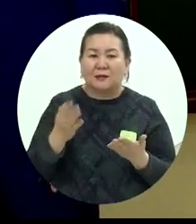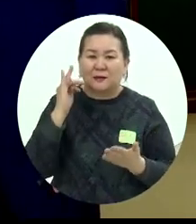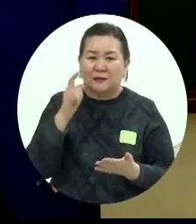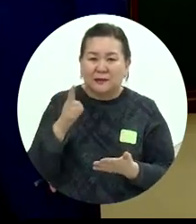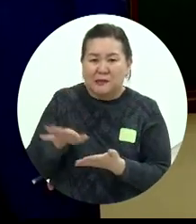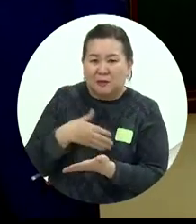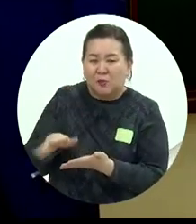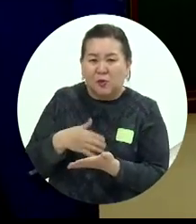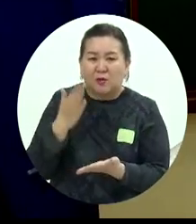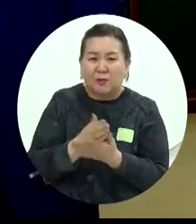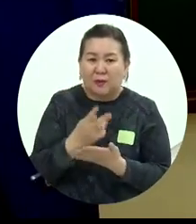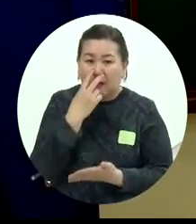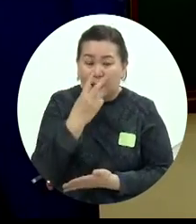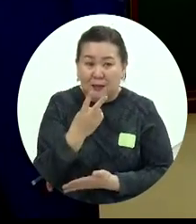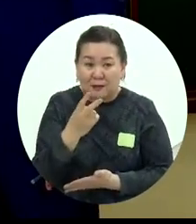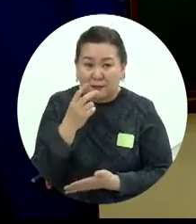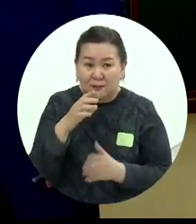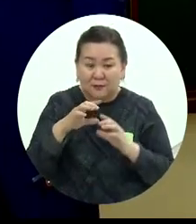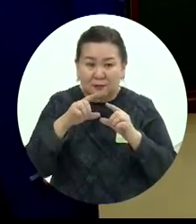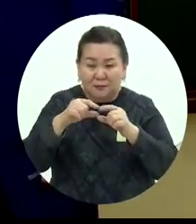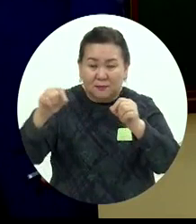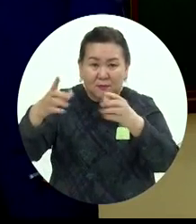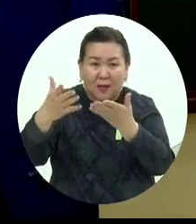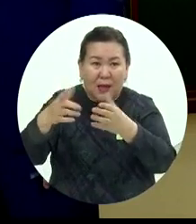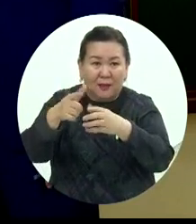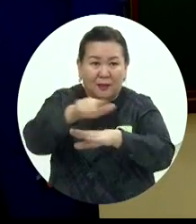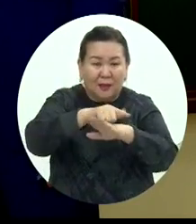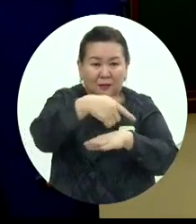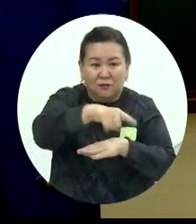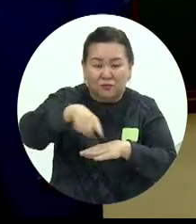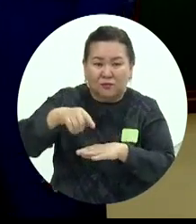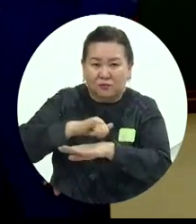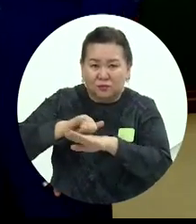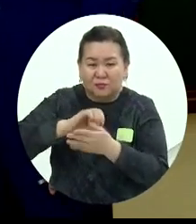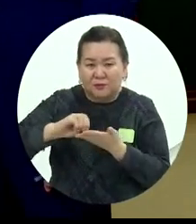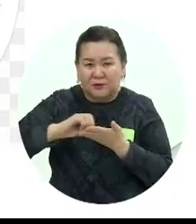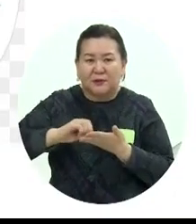хамгийн их бохирдлтай байгааг та бүхэн бүс нутгаар нь харан дэвтэртээ тэмдэглээрэй.